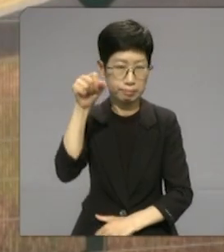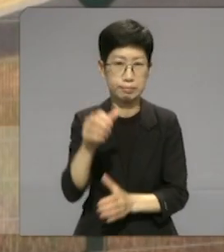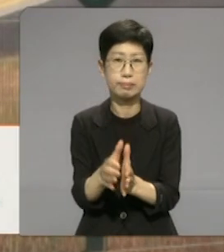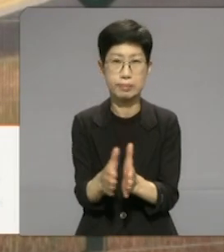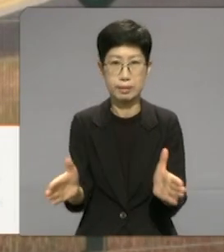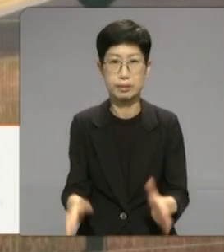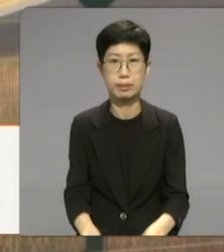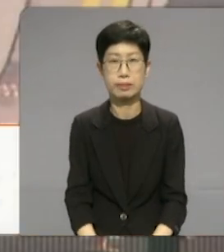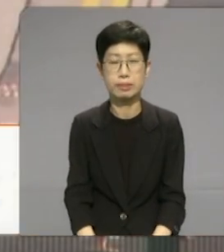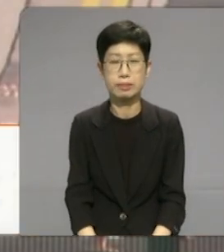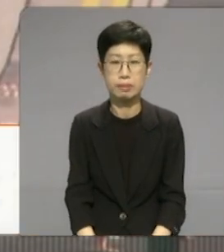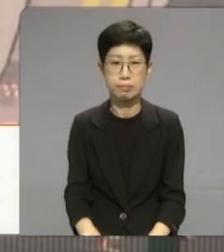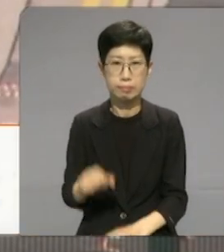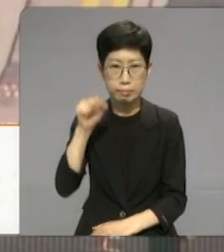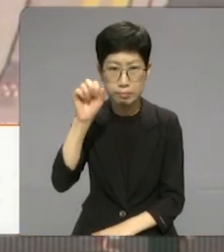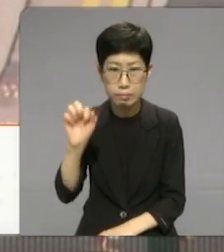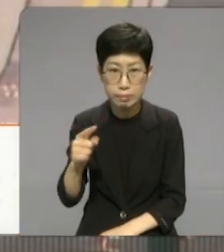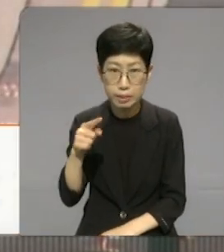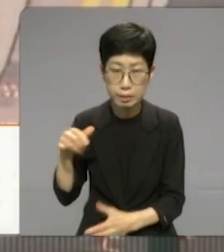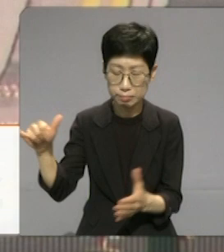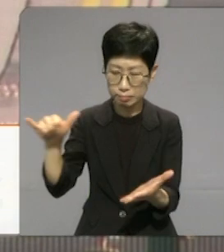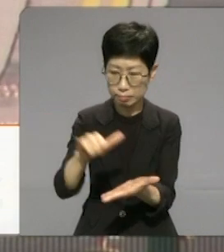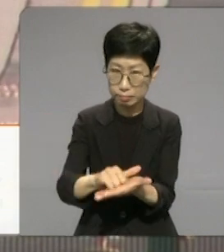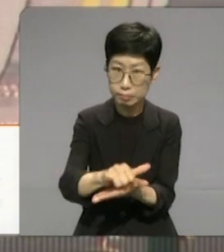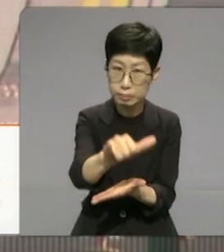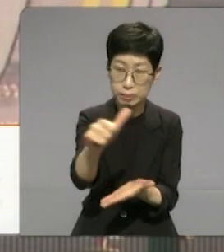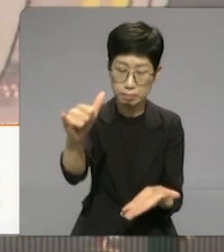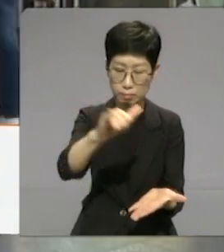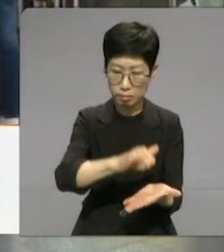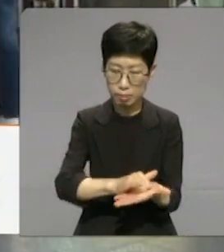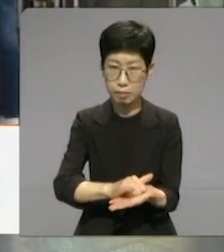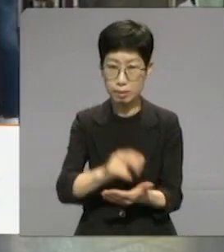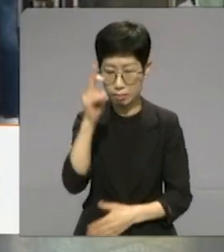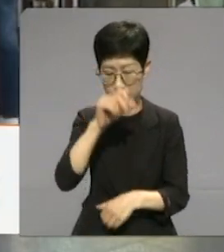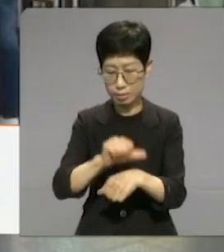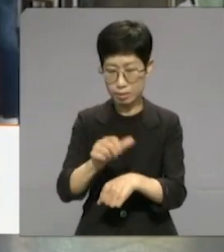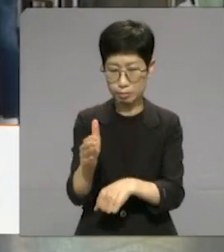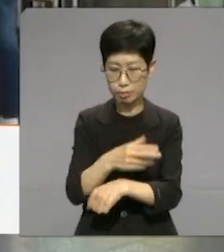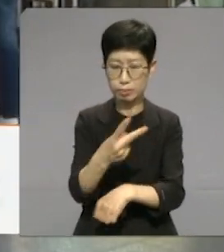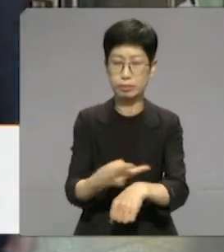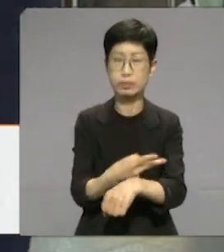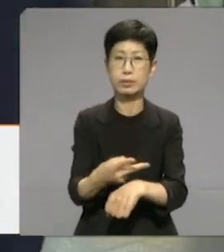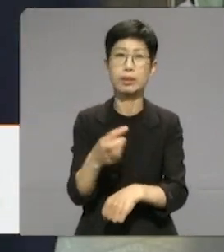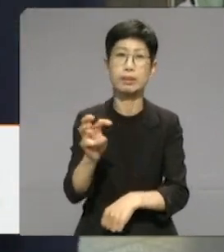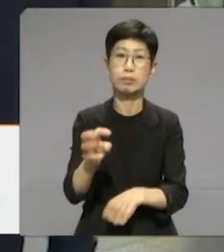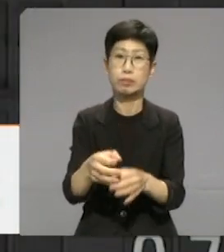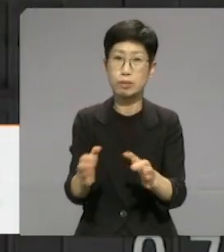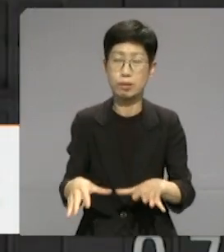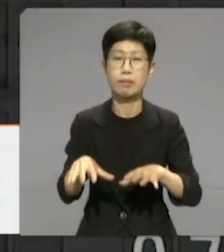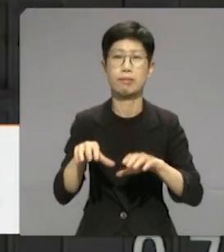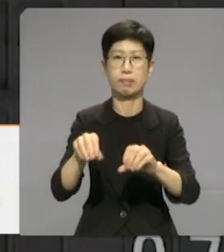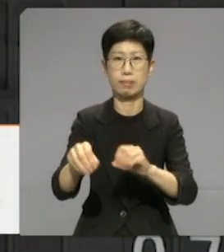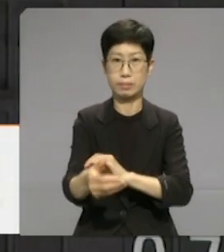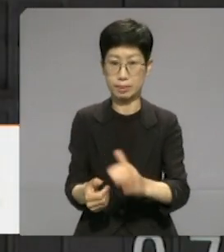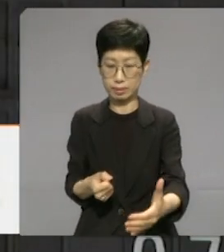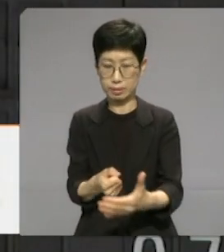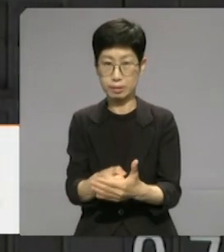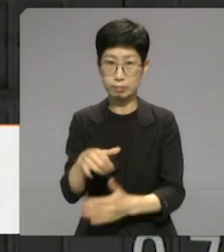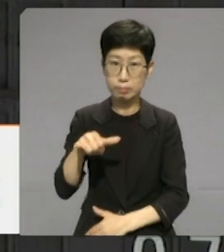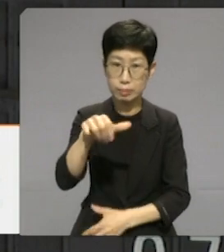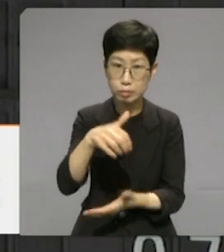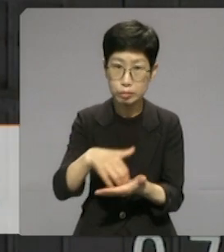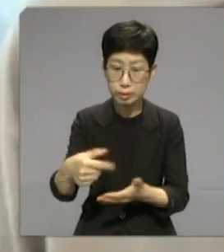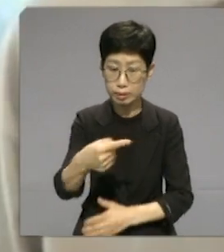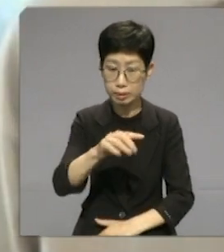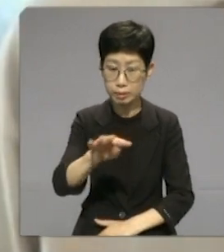들어갔습니다. 시위로 항공기 이착륙은 오전 5시부터 약 2시간 반 동안 중단됐고 예정된 항공편